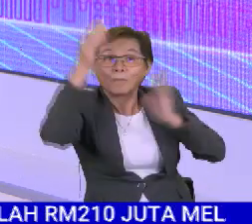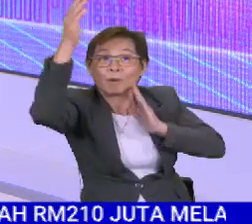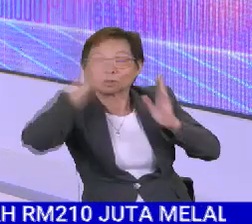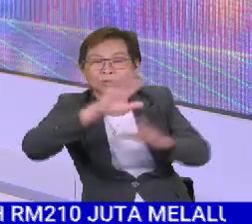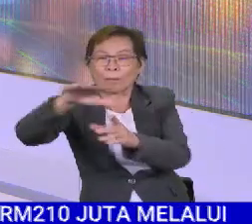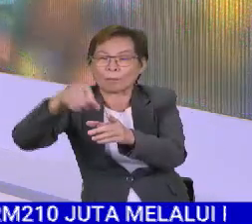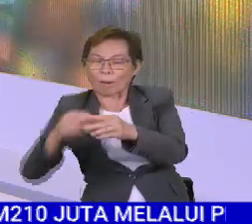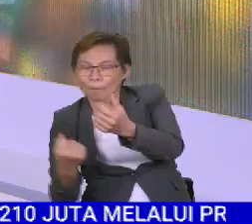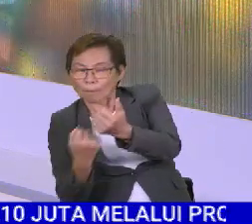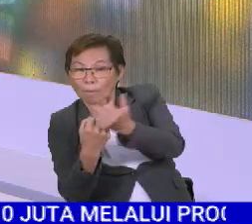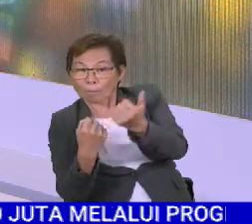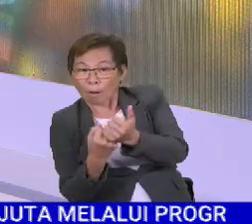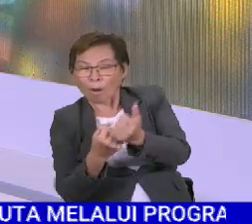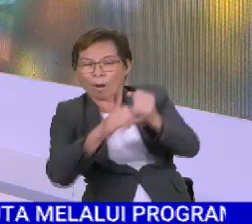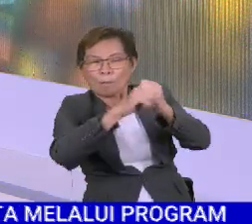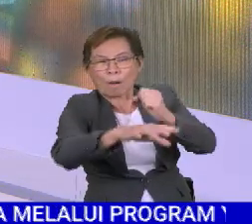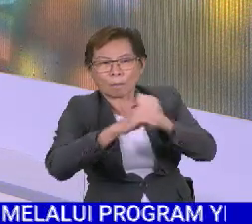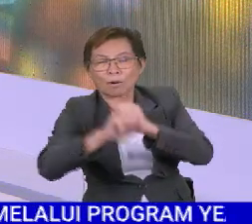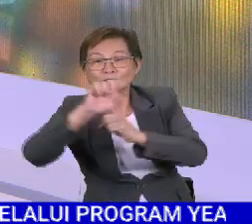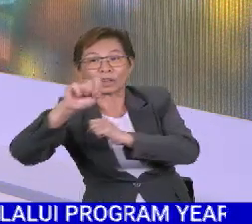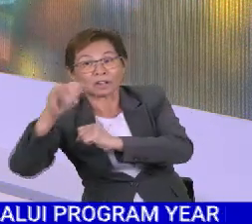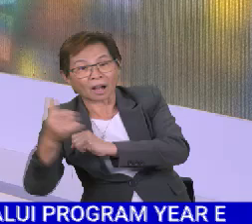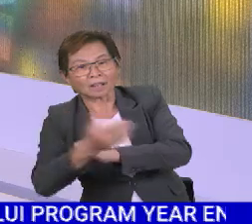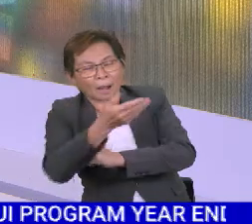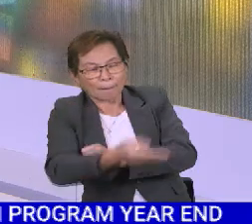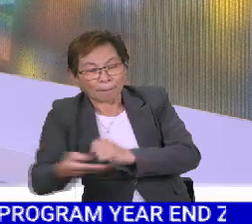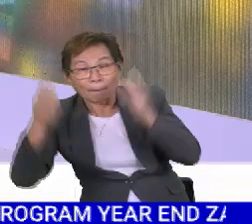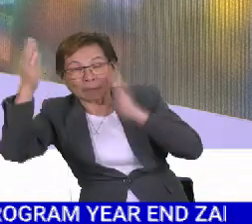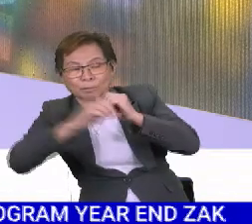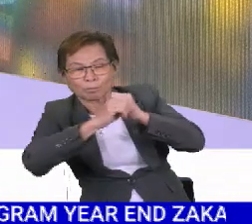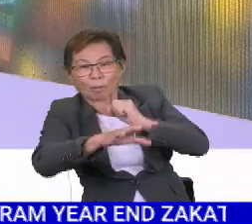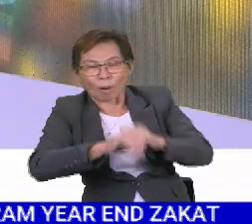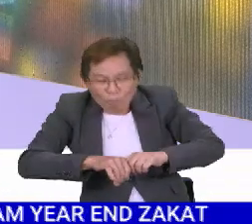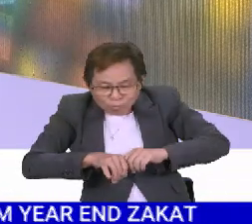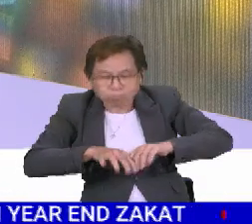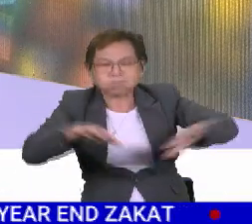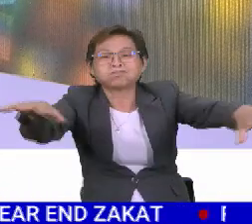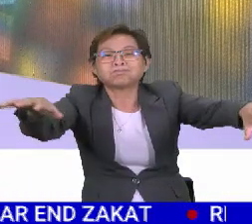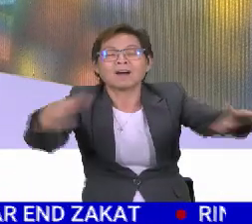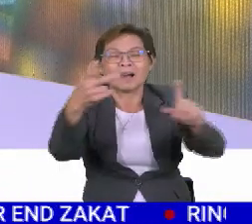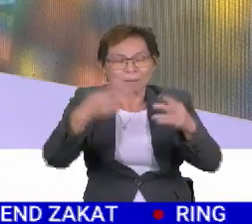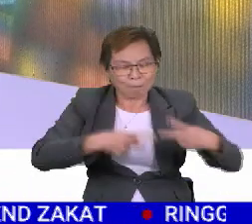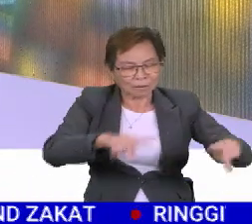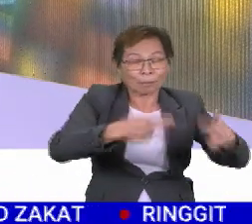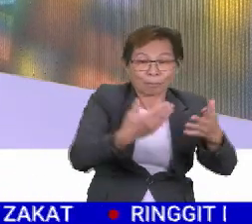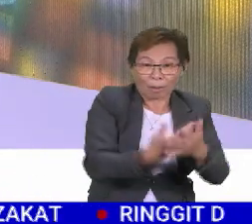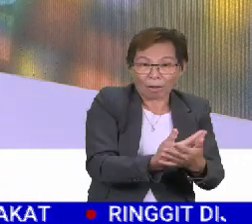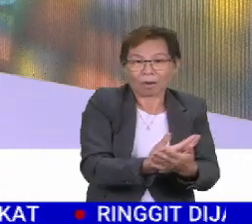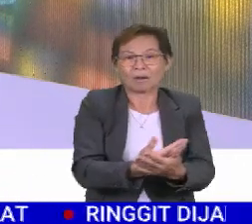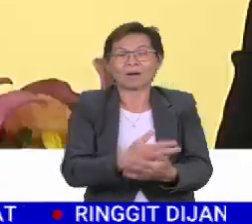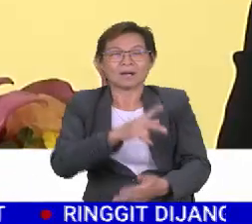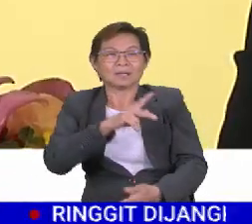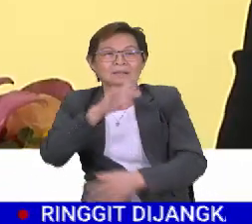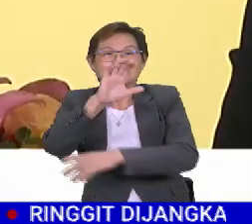Ini termasuk menyokong usaha mempromosi syarikat dan produk tempatan melebarkan sayap ke pasaran baharu. Jelas Ketua